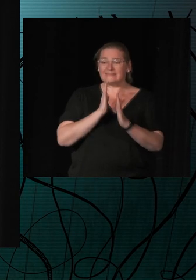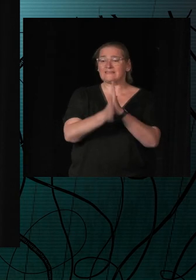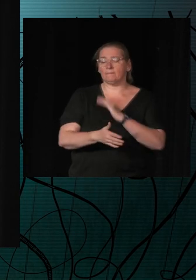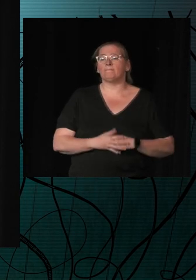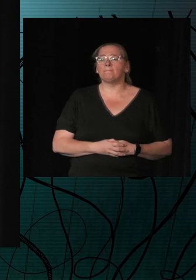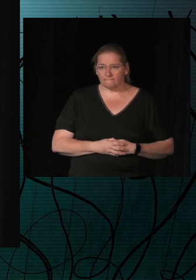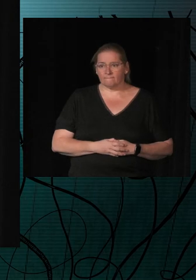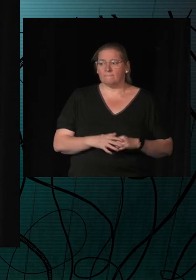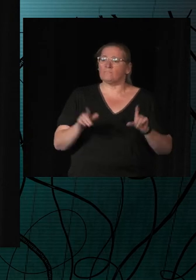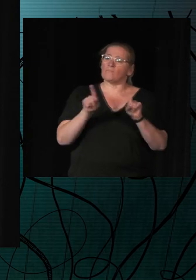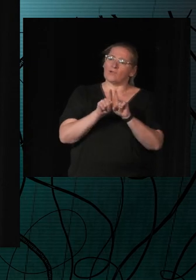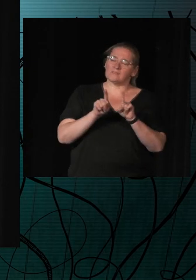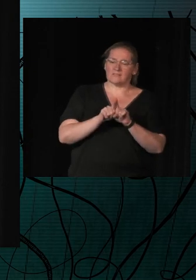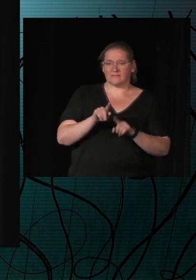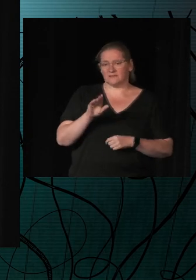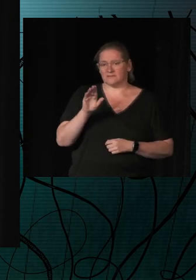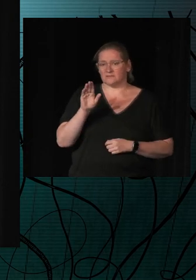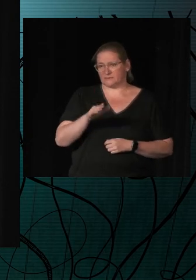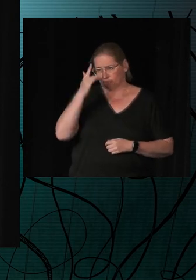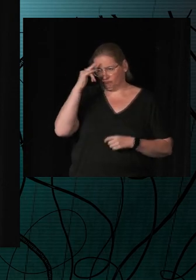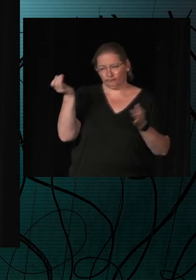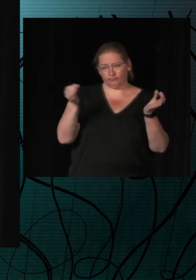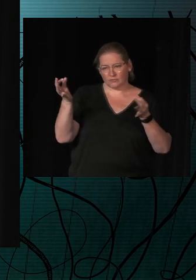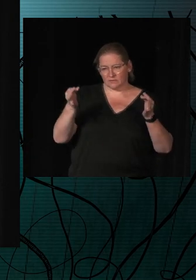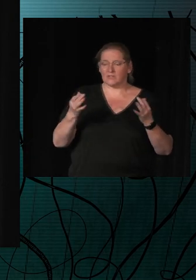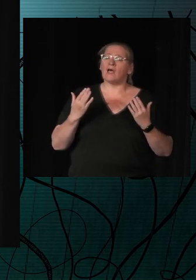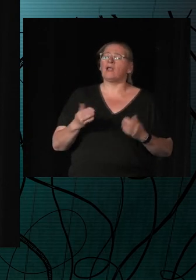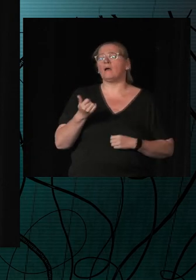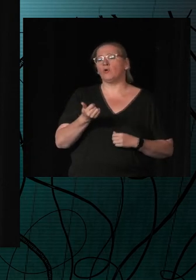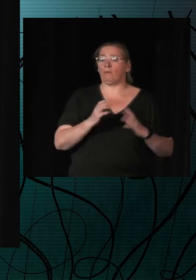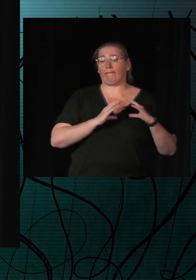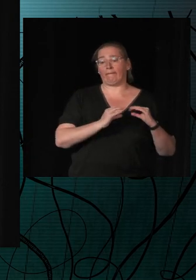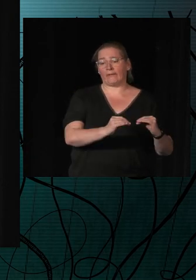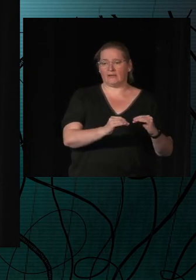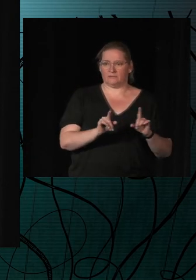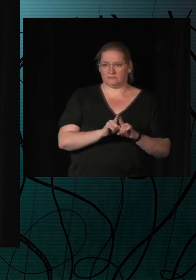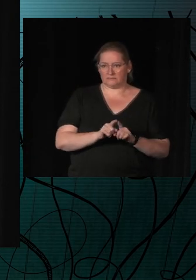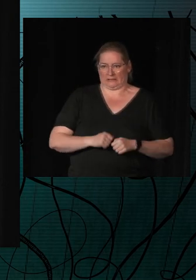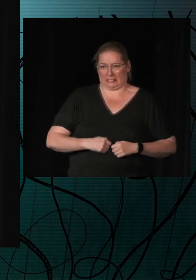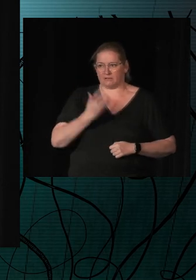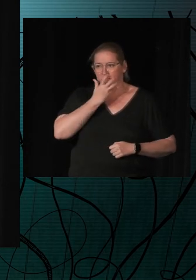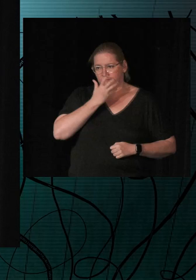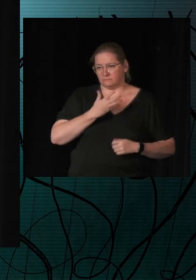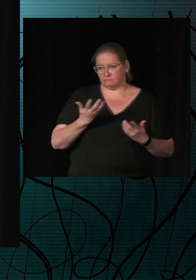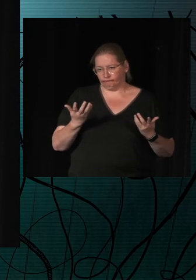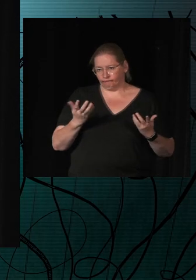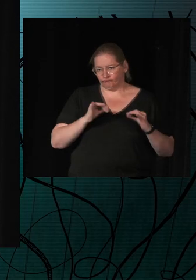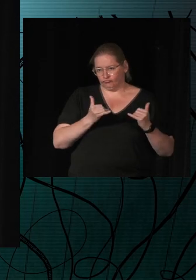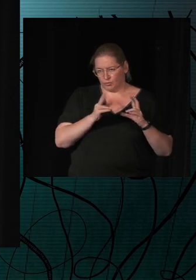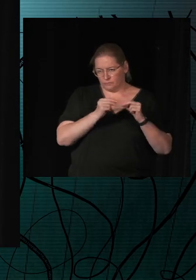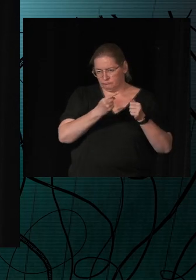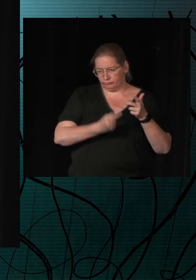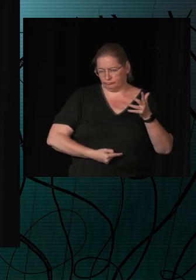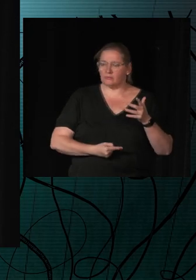fantaisiste jusqu'à présent on a beaucoup évoqué des choses très très premier degré VO parfois un peu Glo avec les les jeux mentionnés mais évidemment la